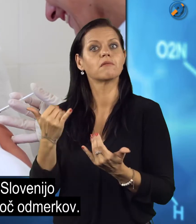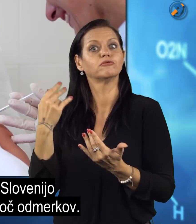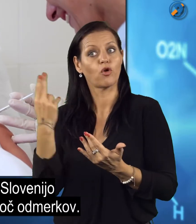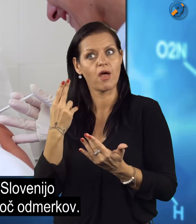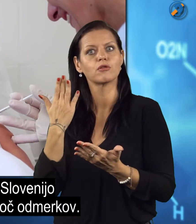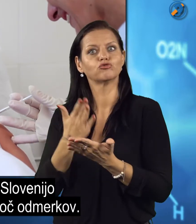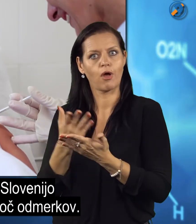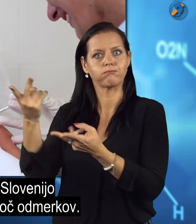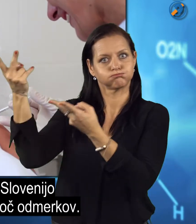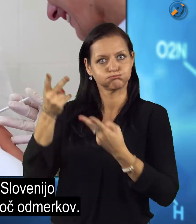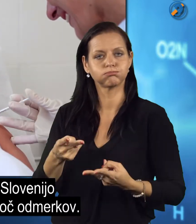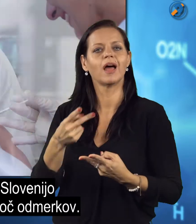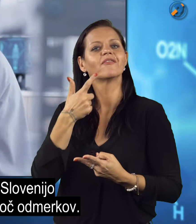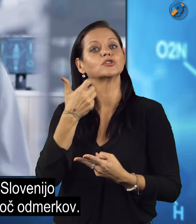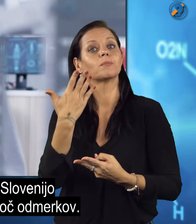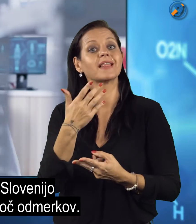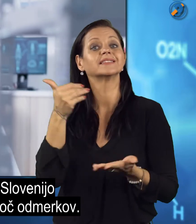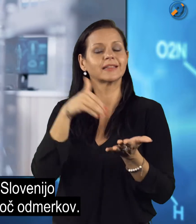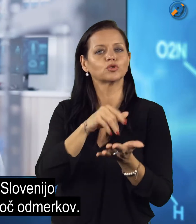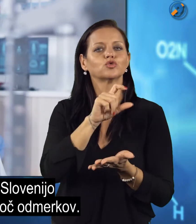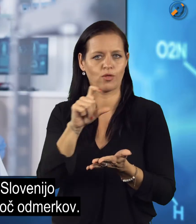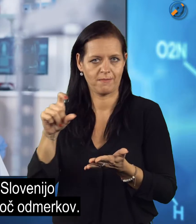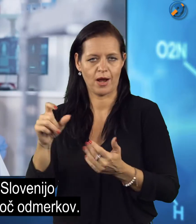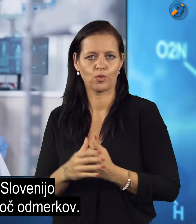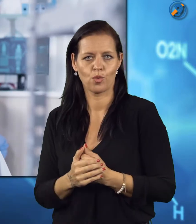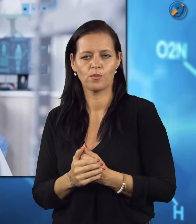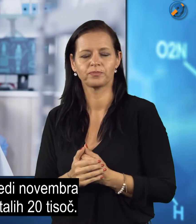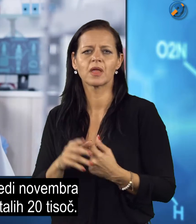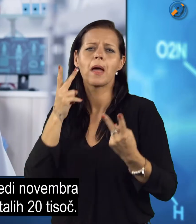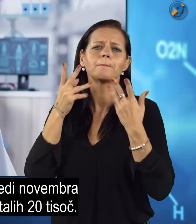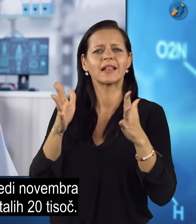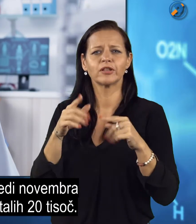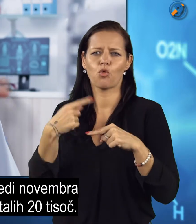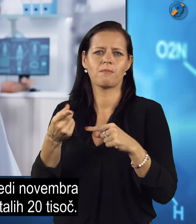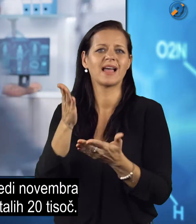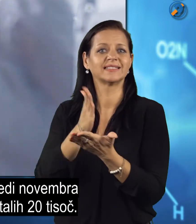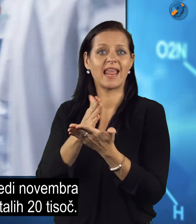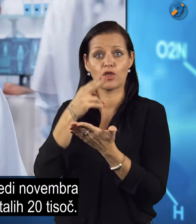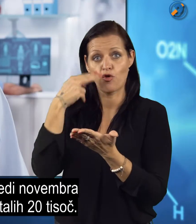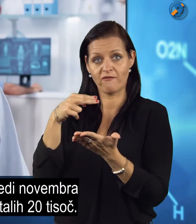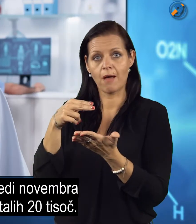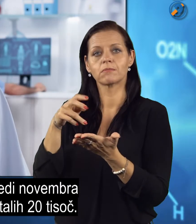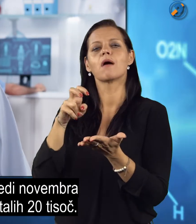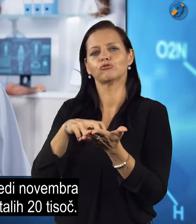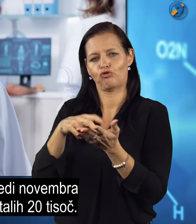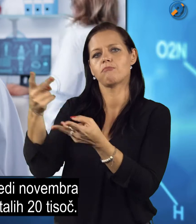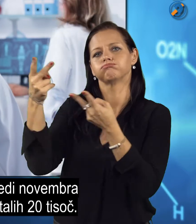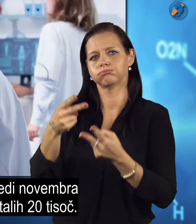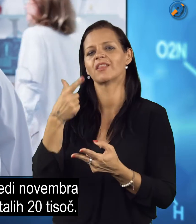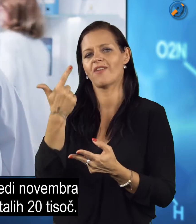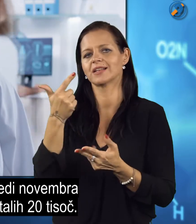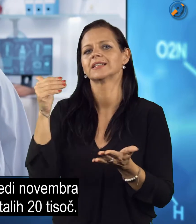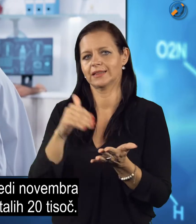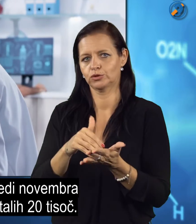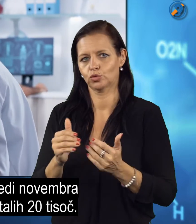Doslej je v Slovenijo prispelo 250 tisoč odmerkov. Predvidoma sredi novembra naj bi še